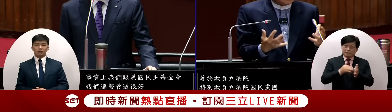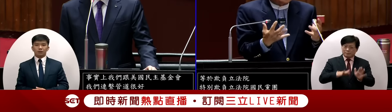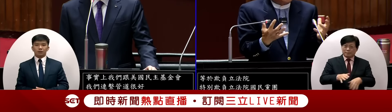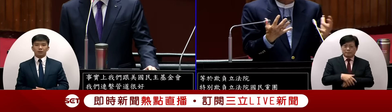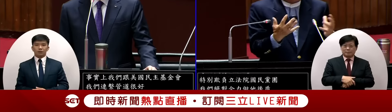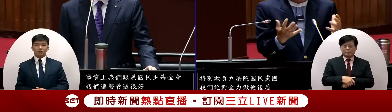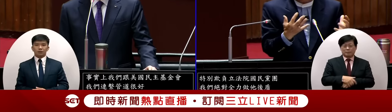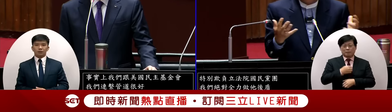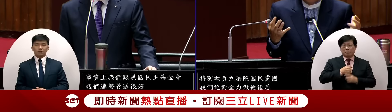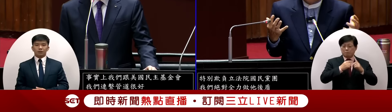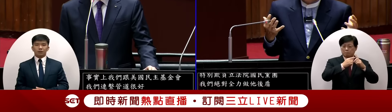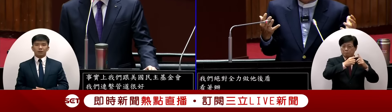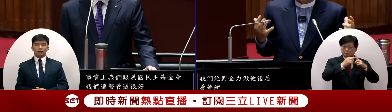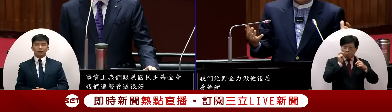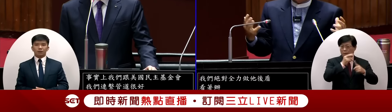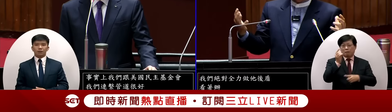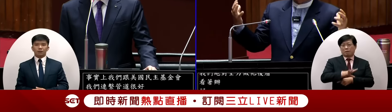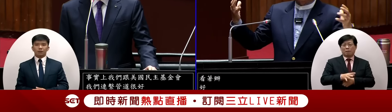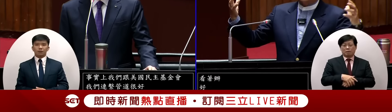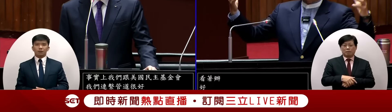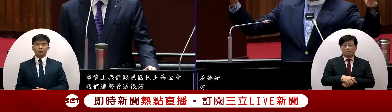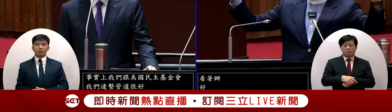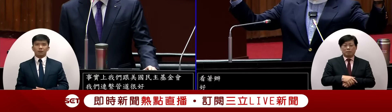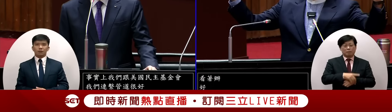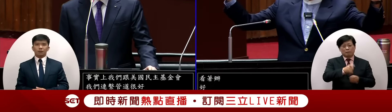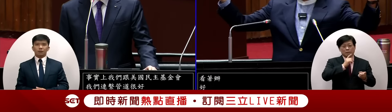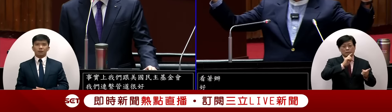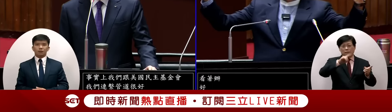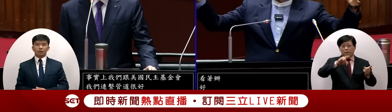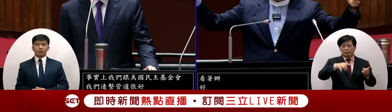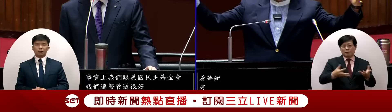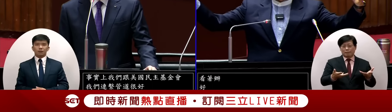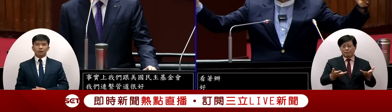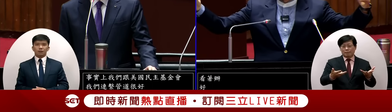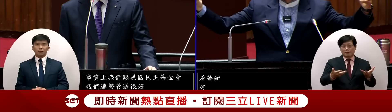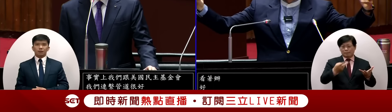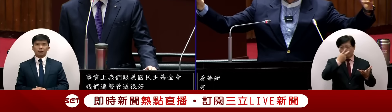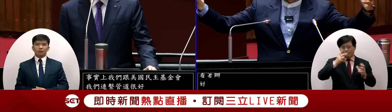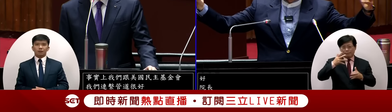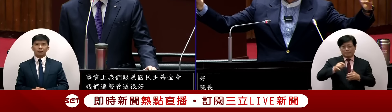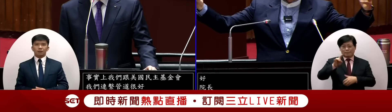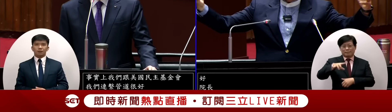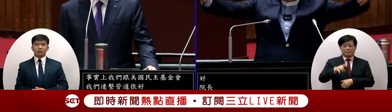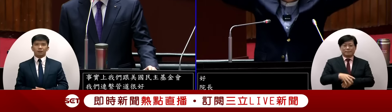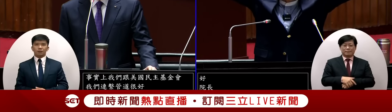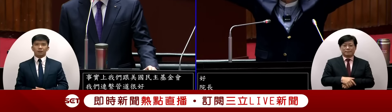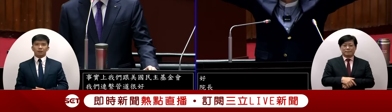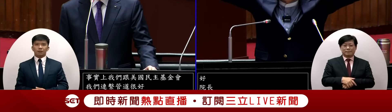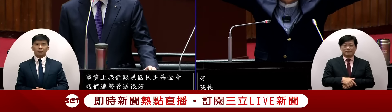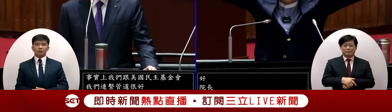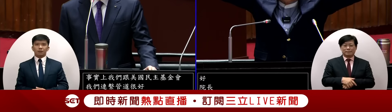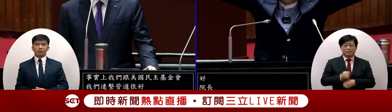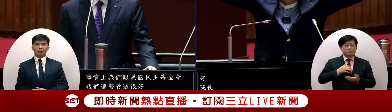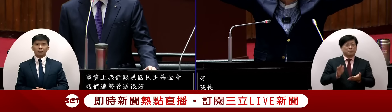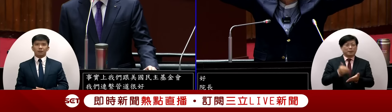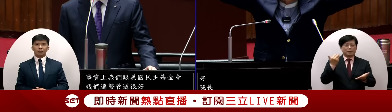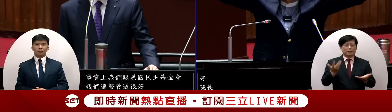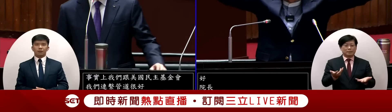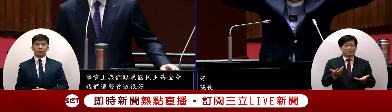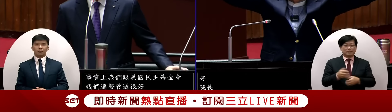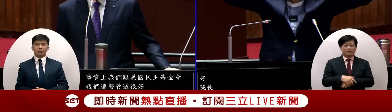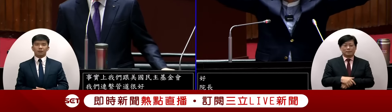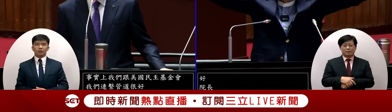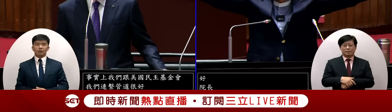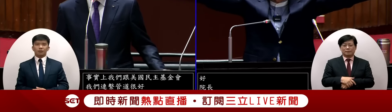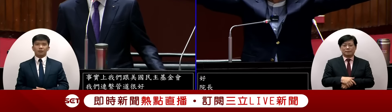没有看到总统啊。Where is the president of 赖清德？ It's gone， 不见了。他